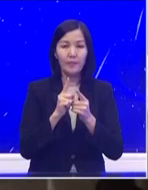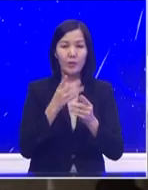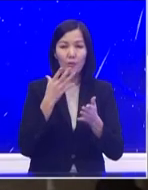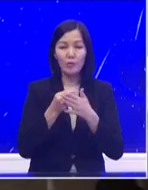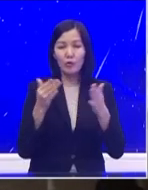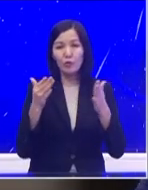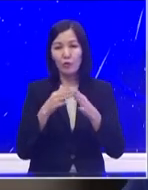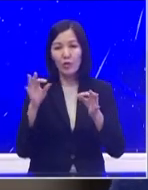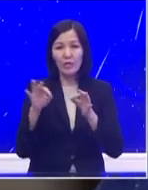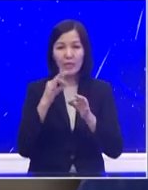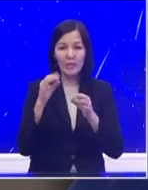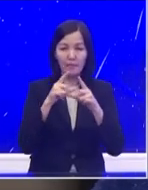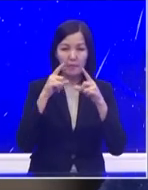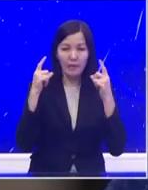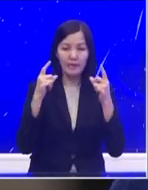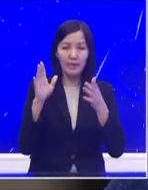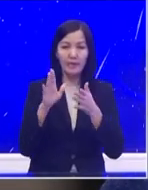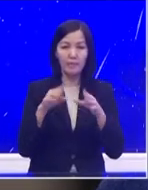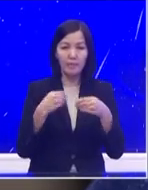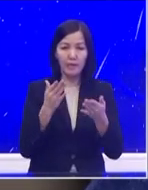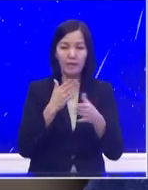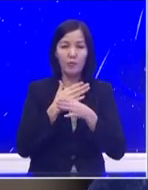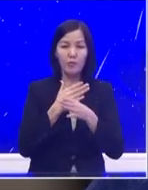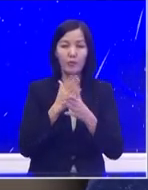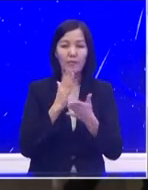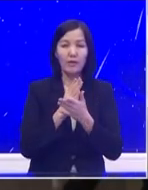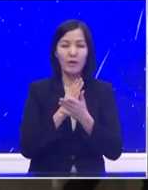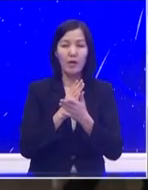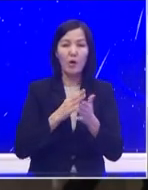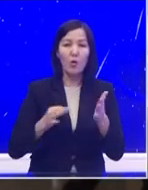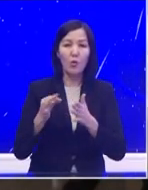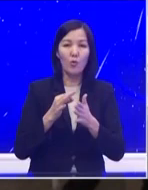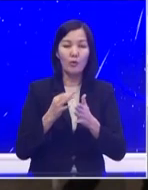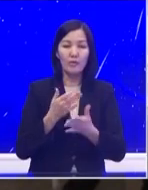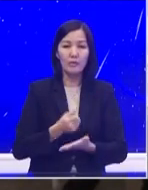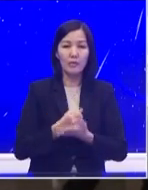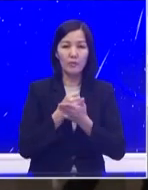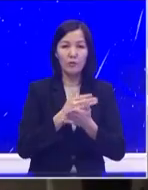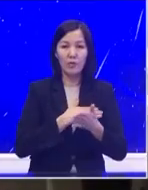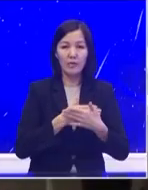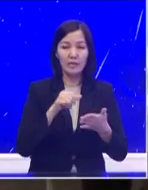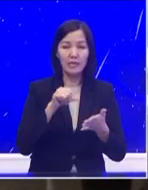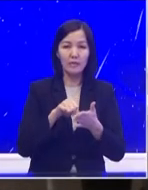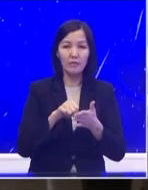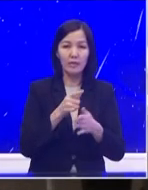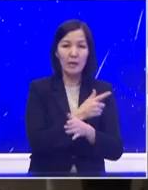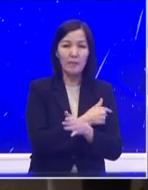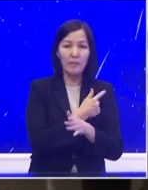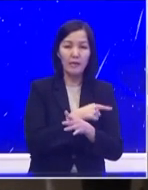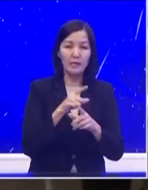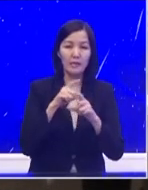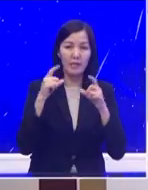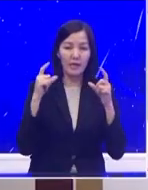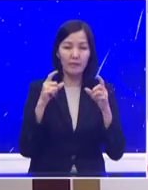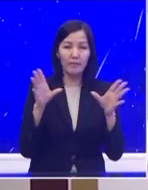үйінде маска тігіп таратумен айналысып жатырмыз. Бұған өзіміздің облыс еріктілері, демеуші азаматтар атсалысып жатыр. Медицина қызметкерлері бірге жүретін